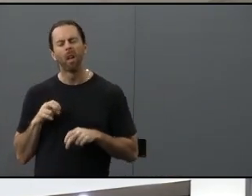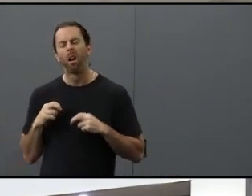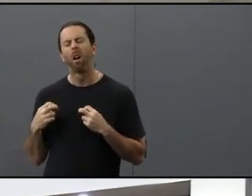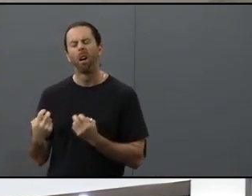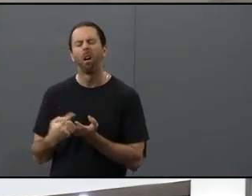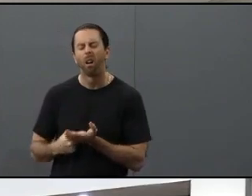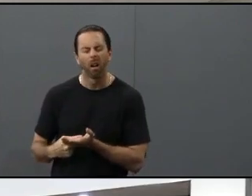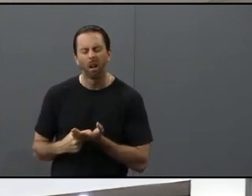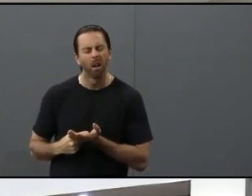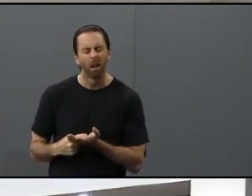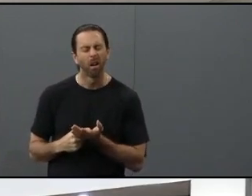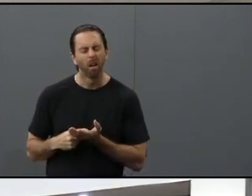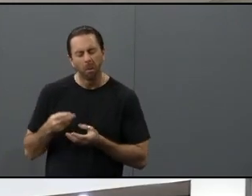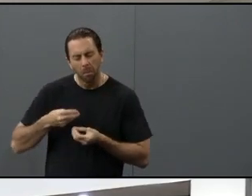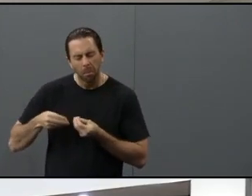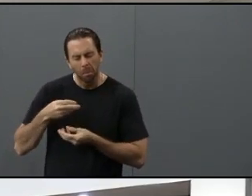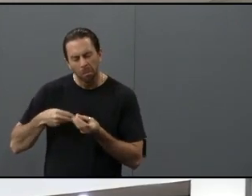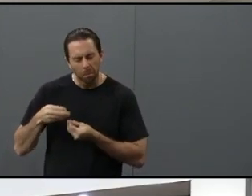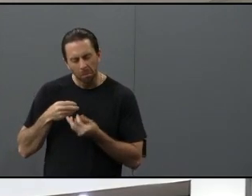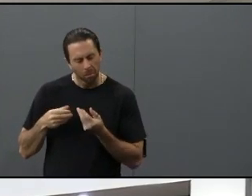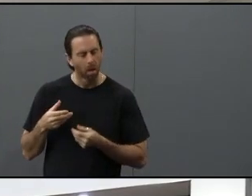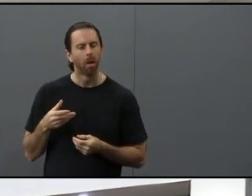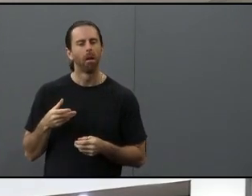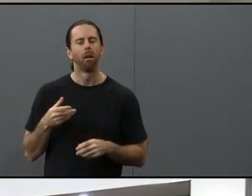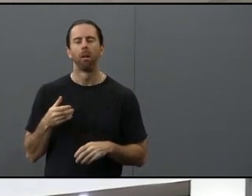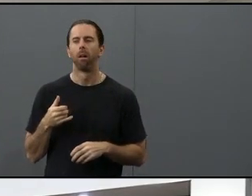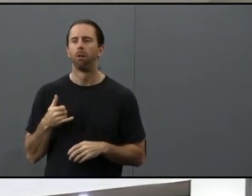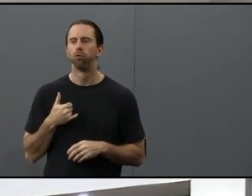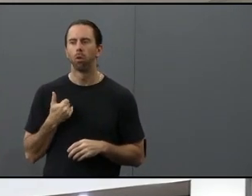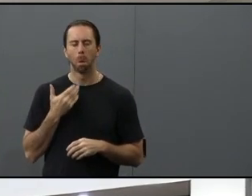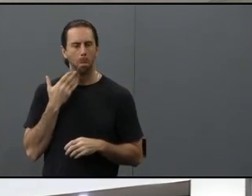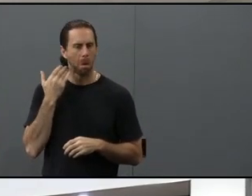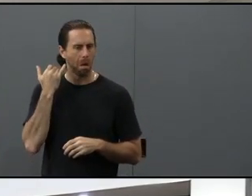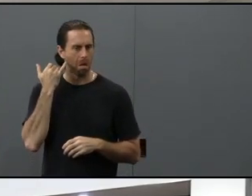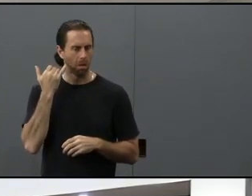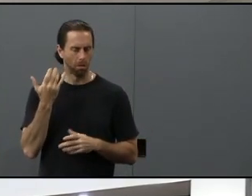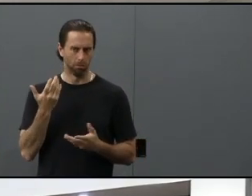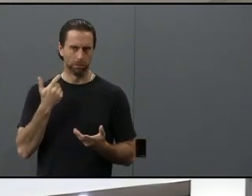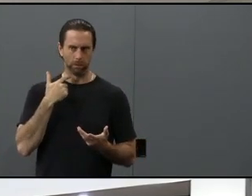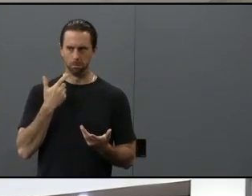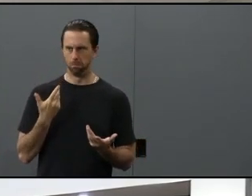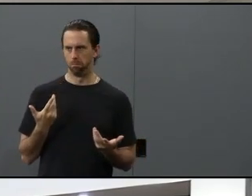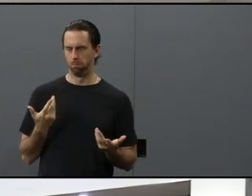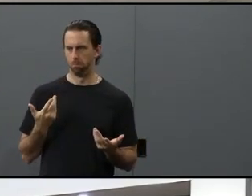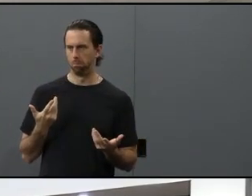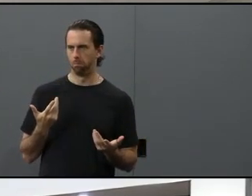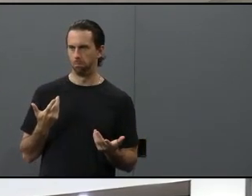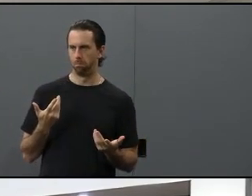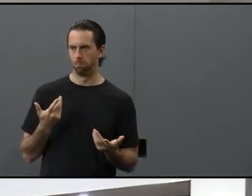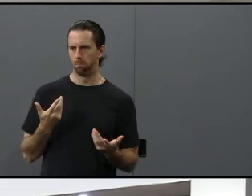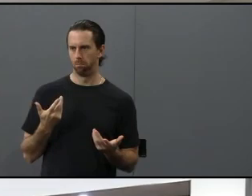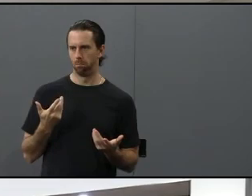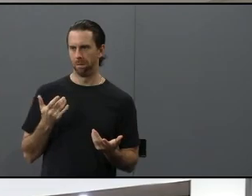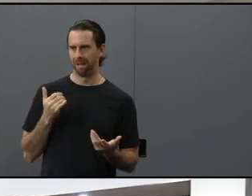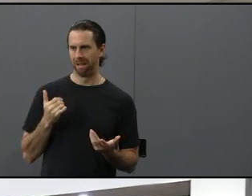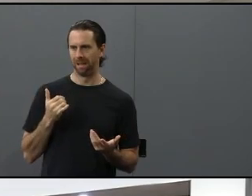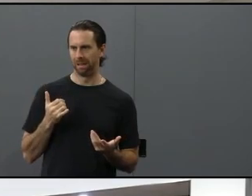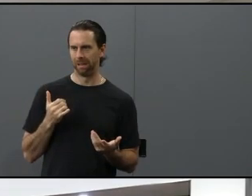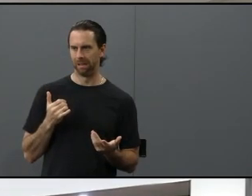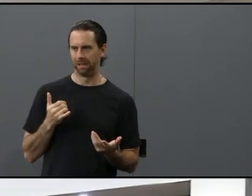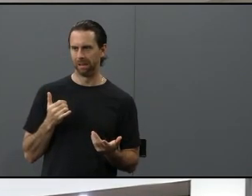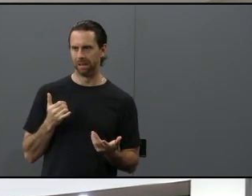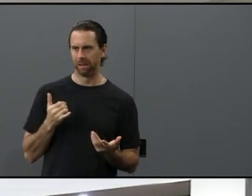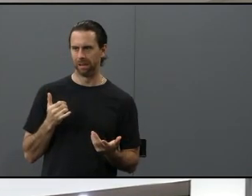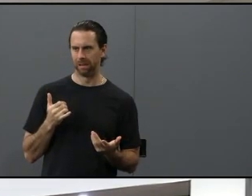on a discuter tout ça mes jeunes ont eu une bonne idée sont dit si la montagne ne vient pas à